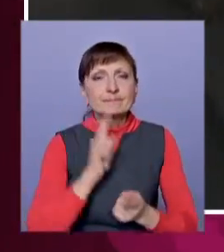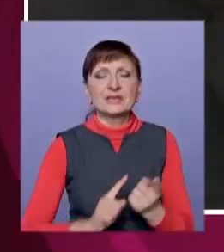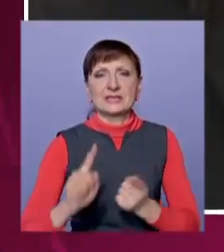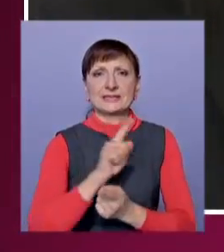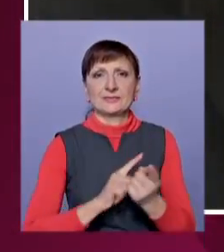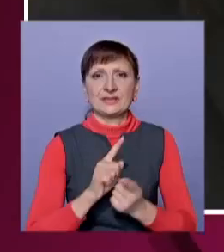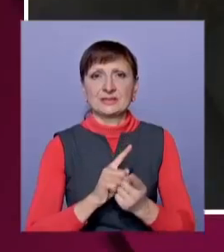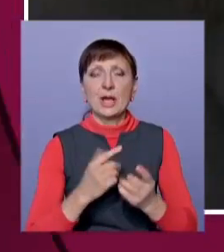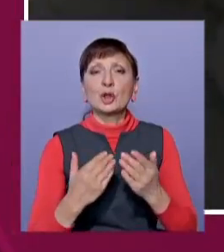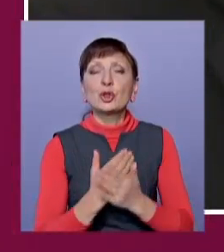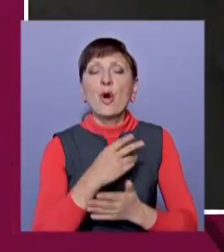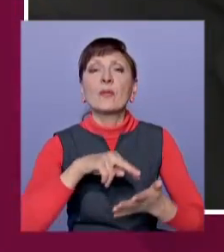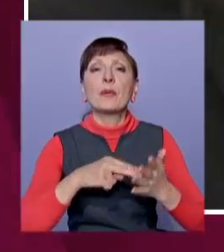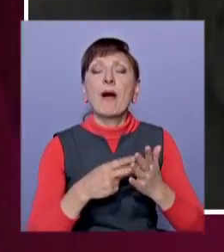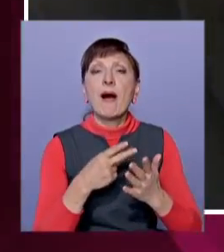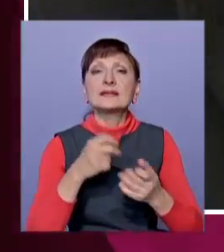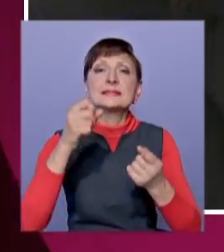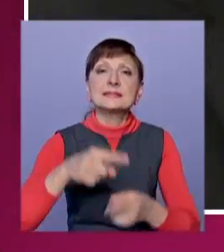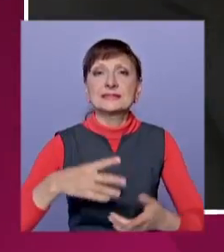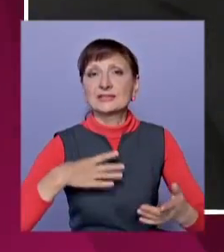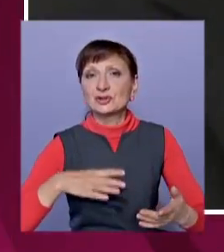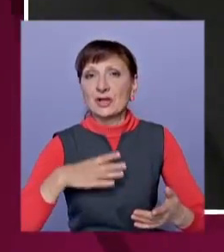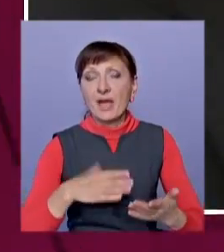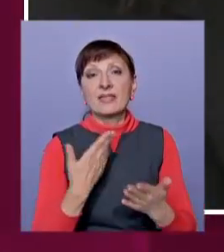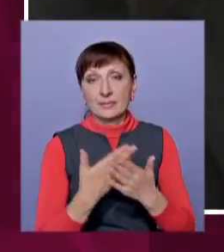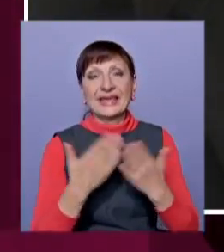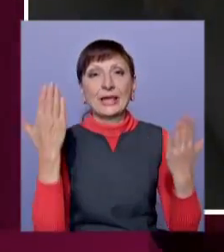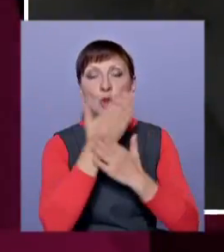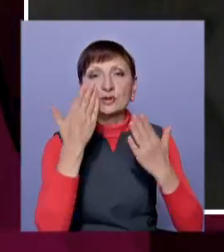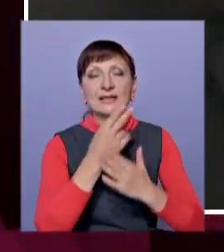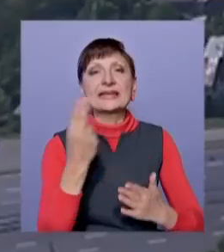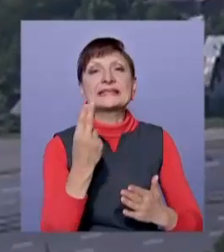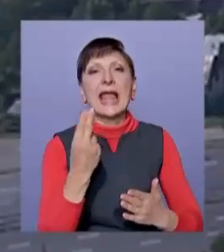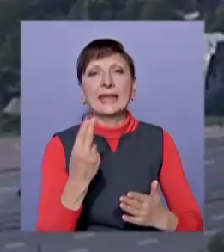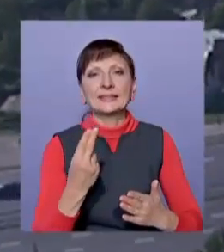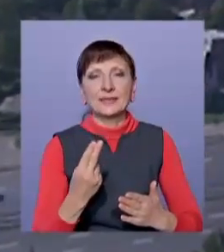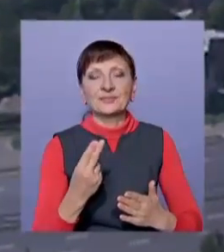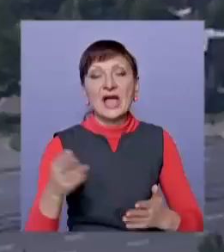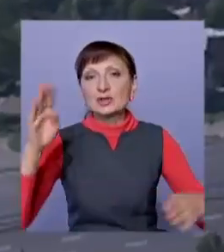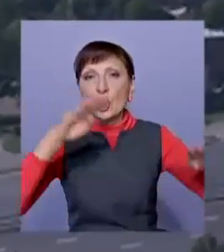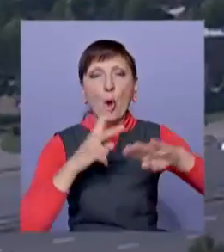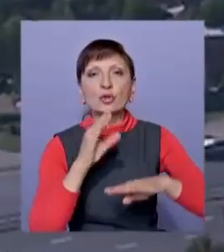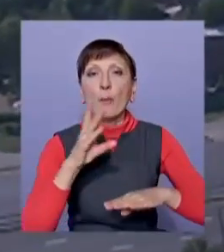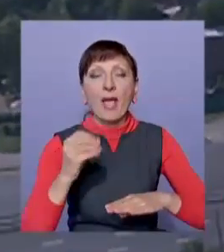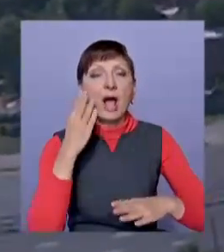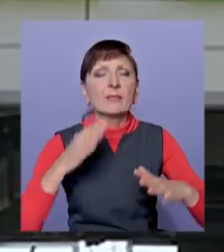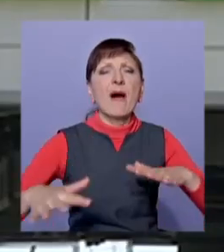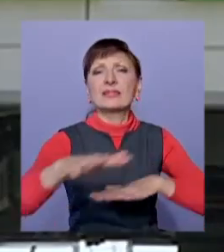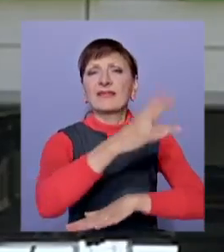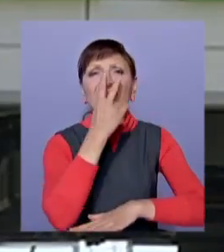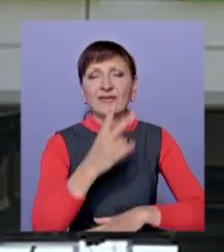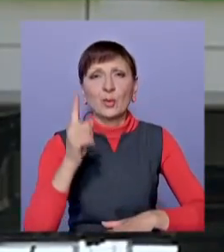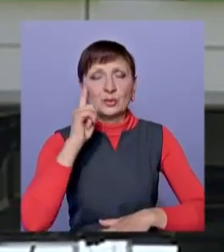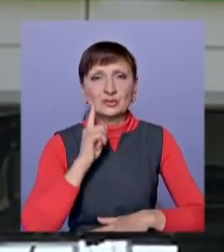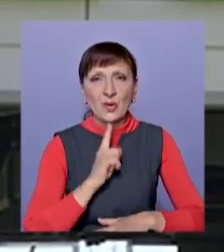ее новое назначение, ее новую функцию на примере кинотеатра «Целинный». С горы Коктубе Алматы виден как на ладони.